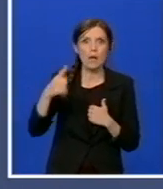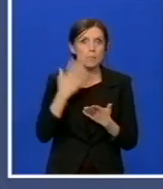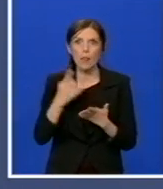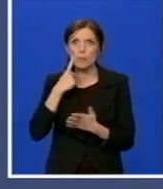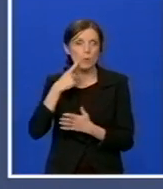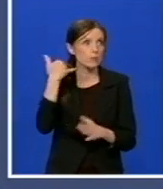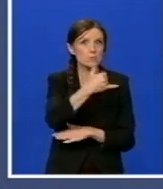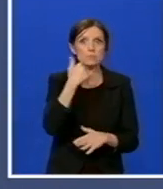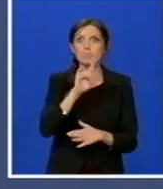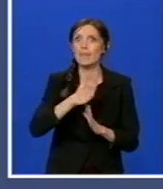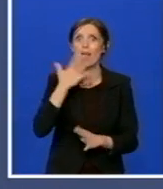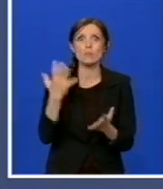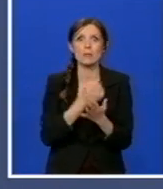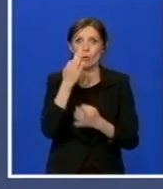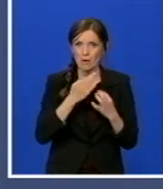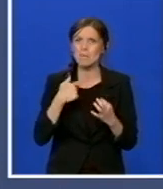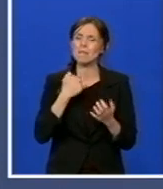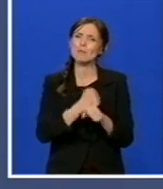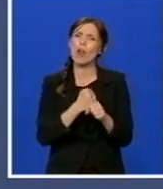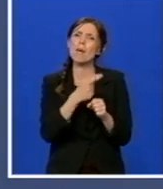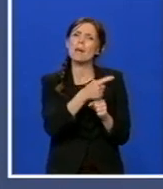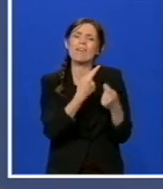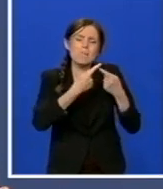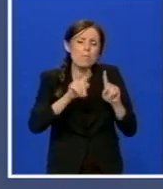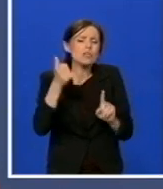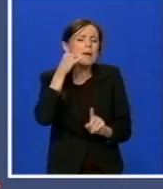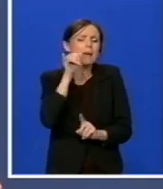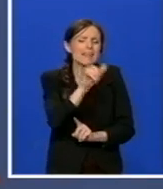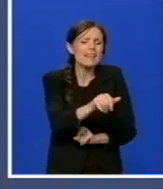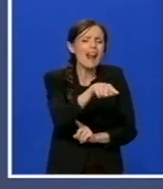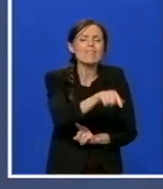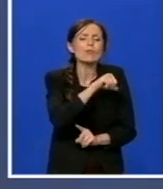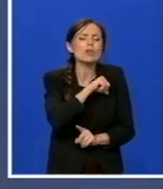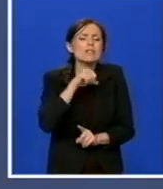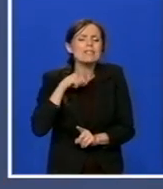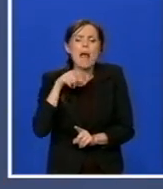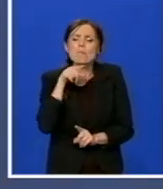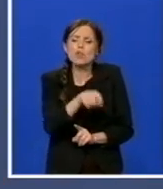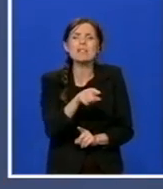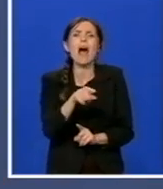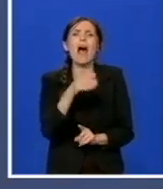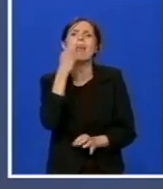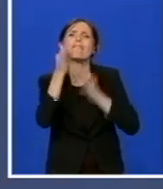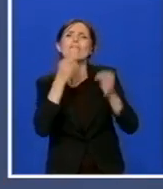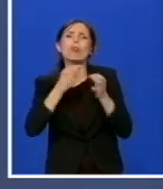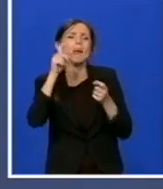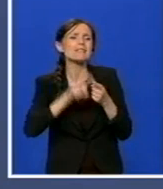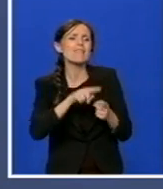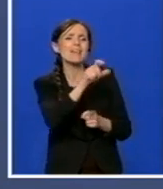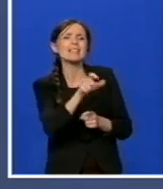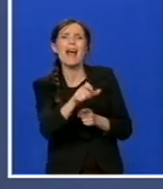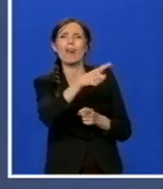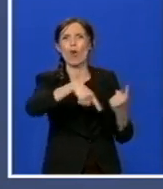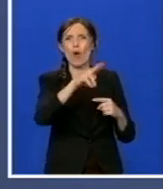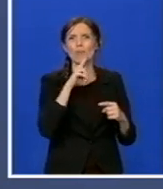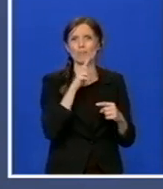su namenjeni samo za informisanje o stanju pacijenata u svakoj od naših COVID jedinica. Moram reći